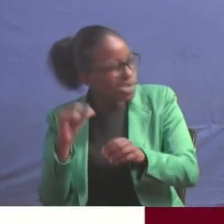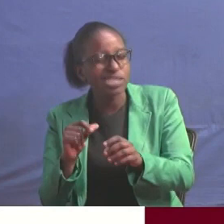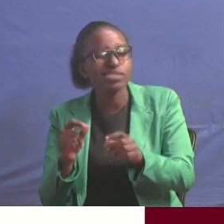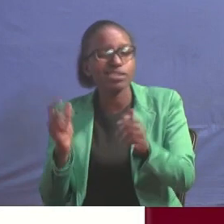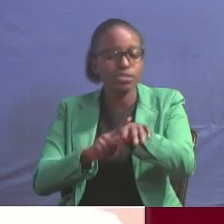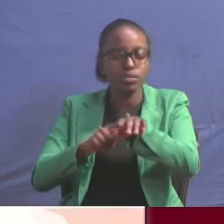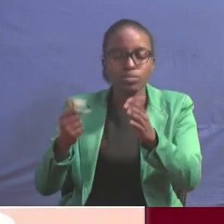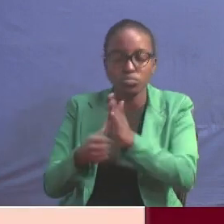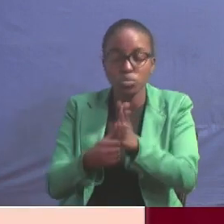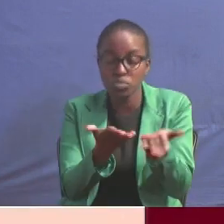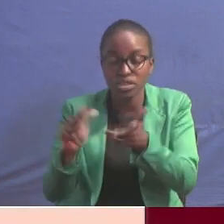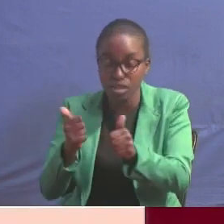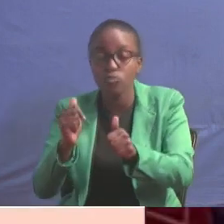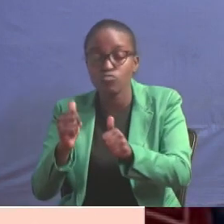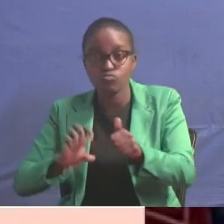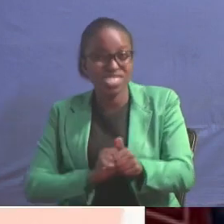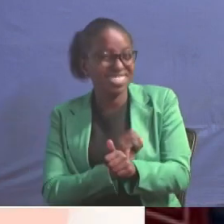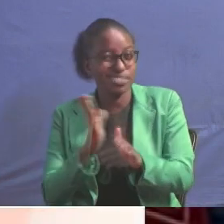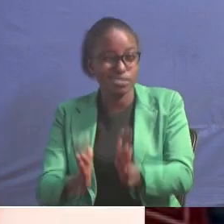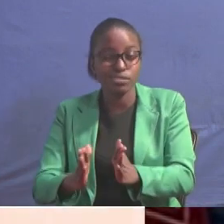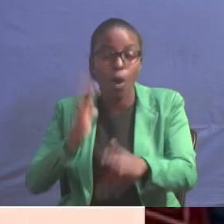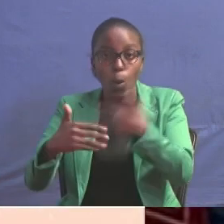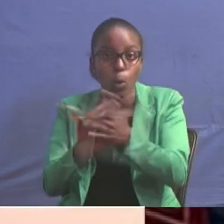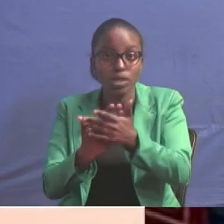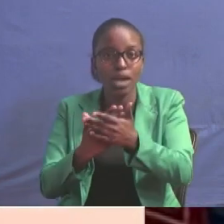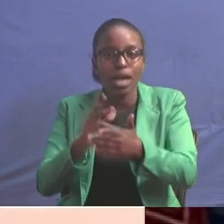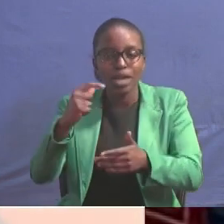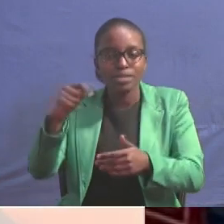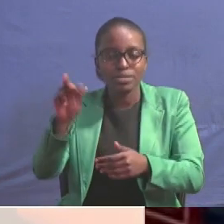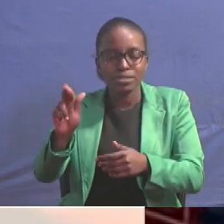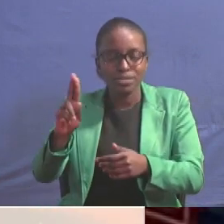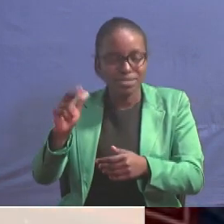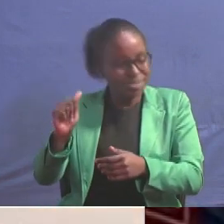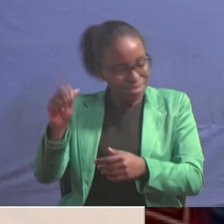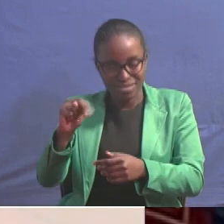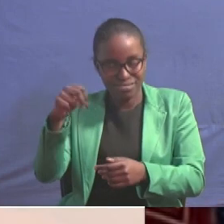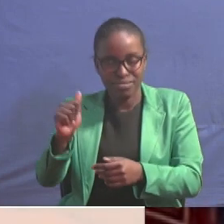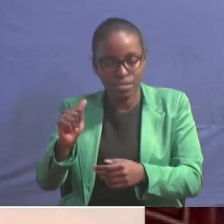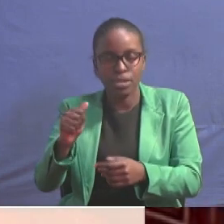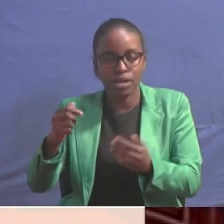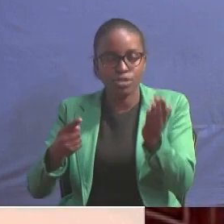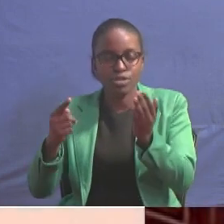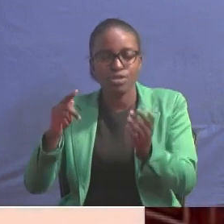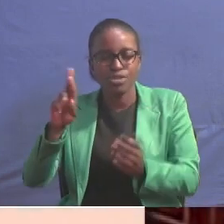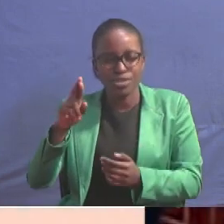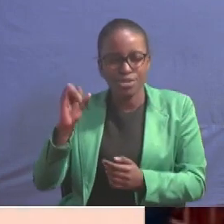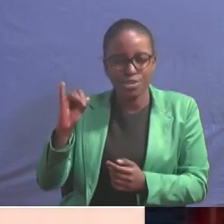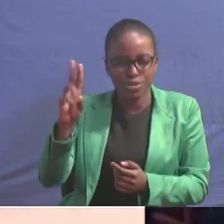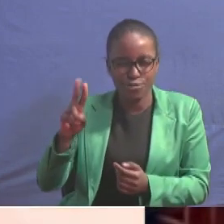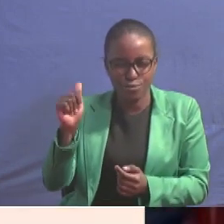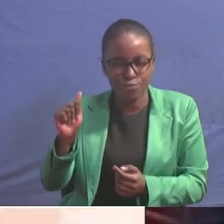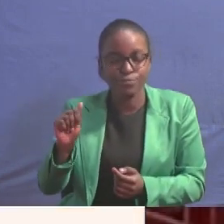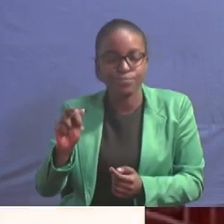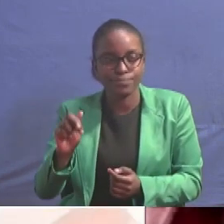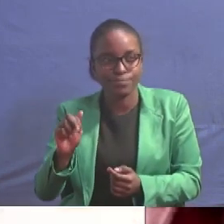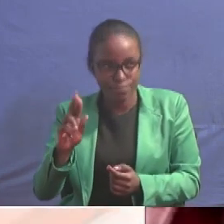hiyo na maseneta wote. Seneta wa Tana River, Danson Mungatana, alieleza kuwa kusikizwa kwa